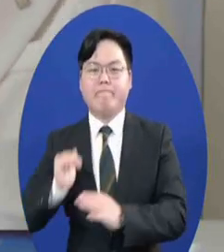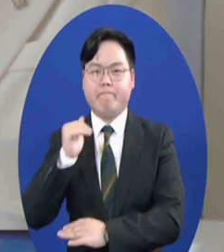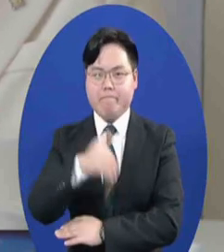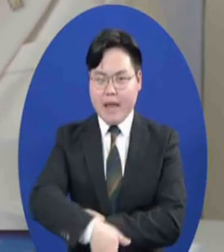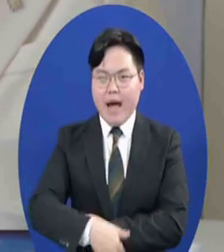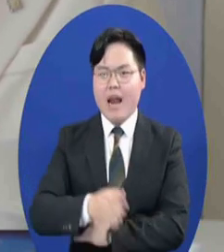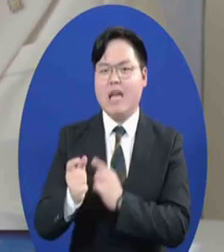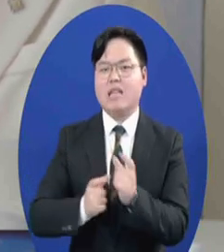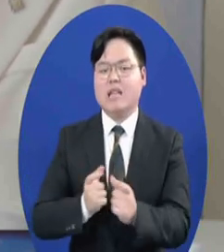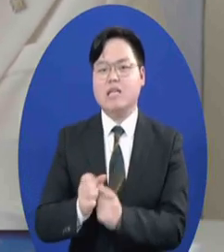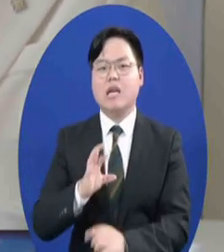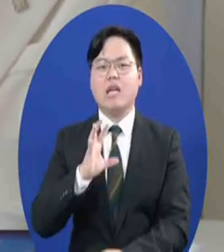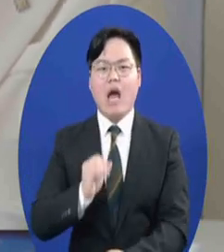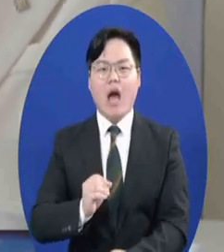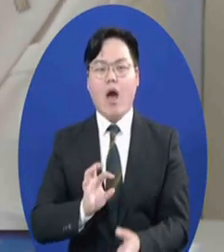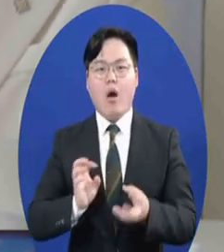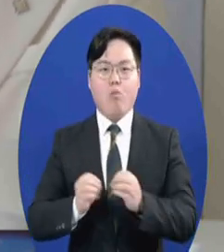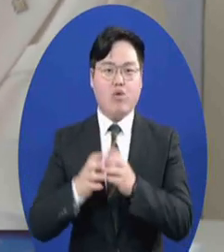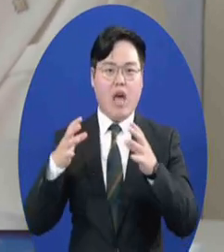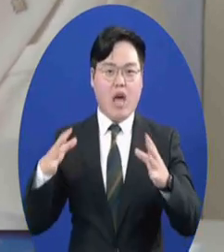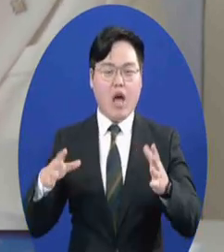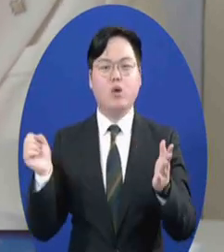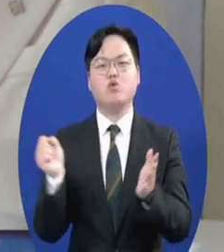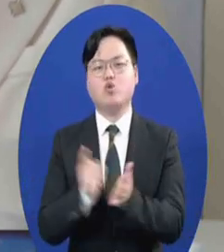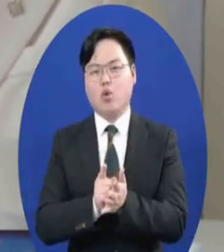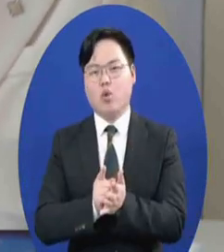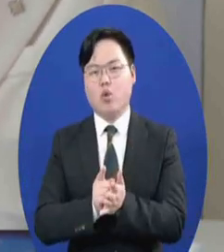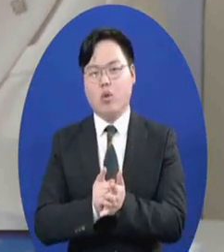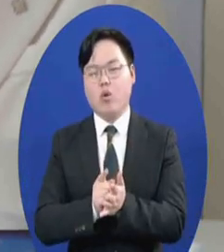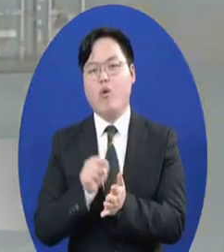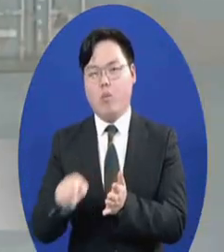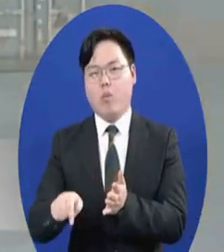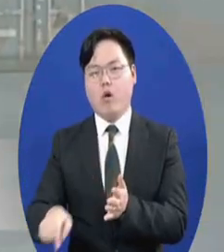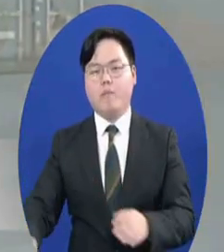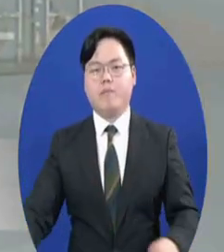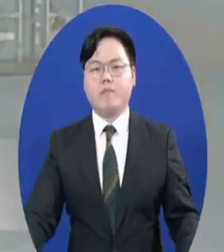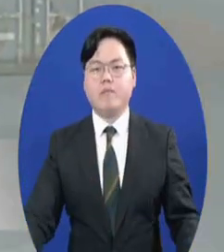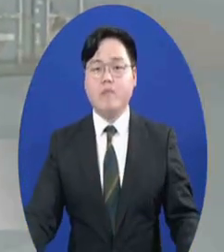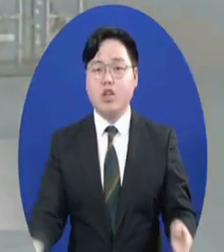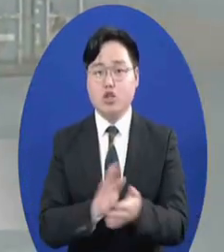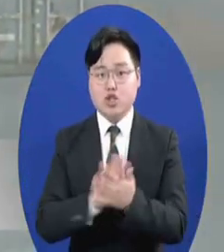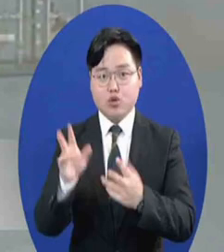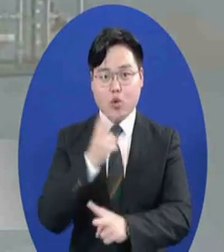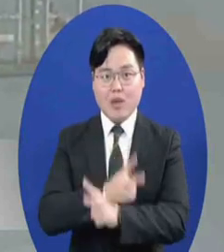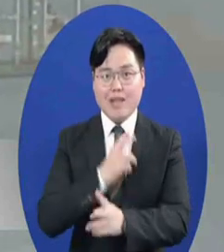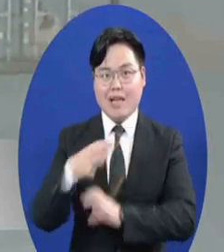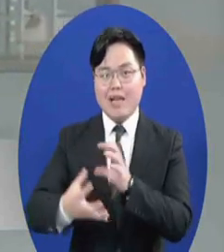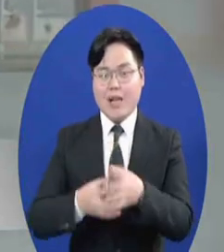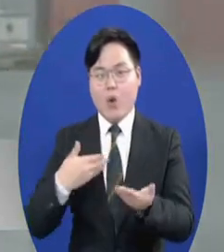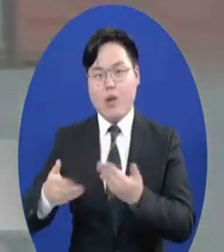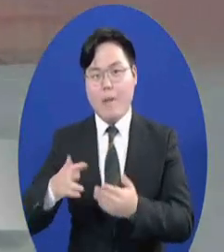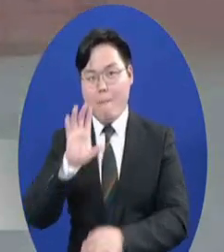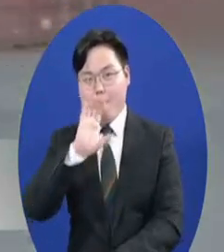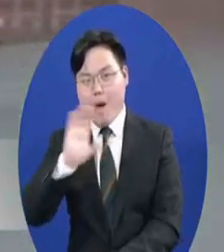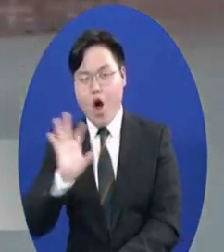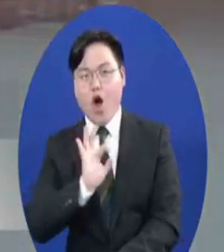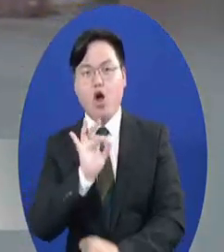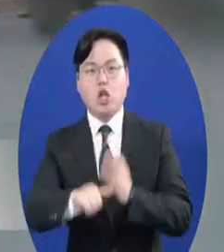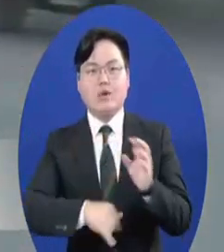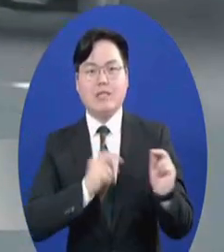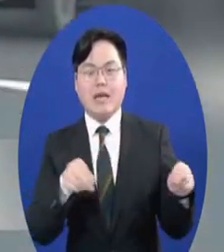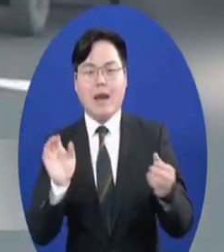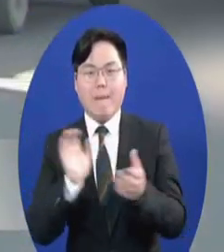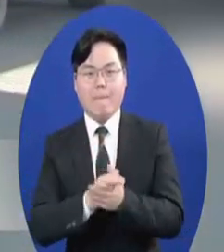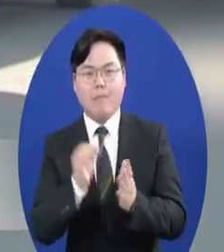одоо хугацаанд одоо боловсруулах нь бол маш чухал одоо ач холбогдолтой байгаа маа. Шинэ хуульд дэлхийн худалдааны байгууллагын зарчим олон улсын гэрээ